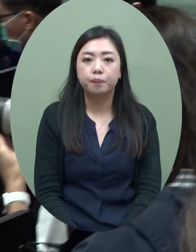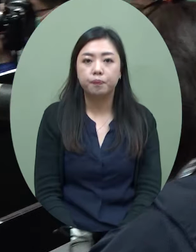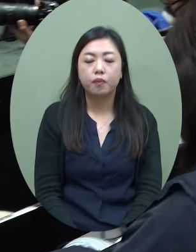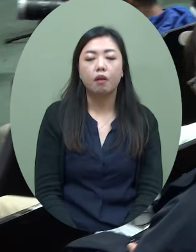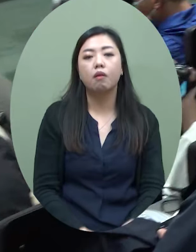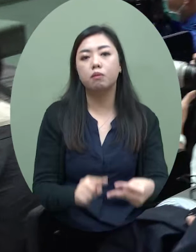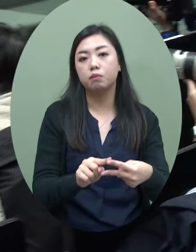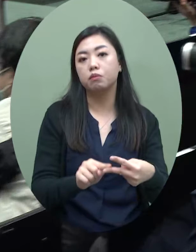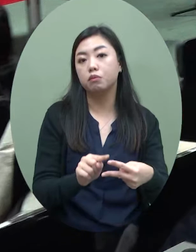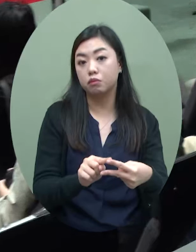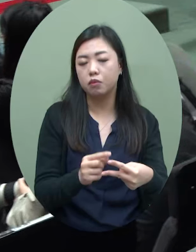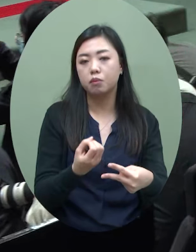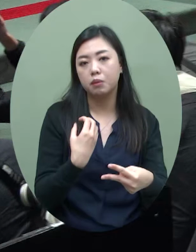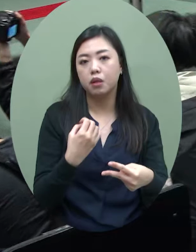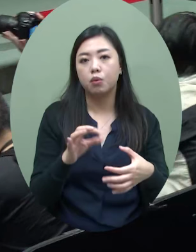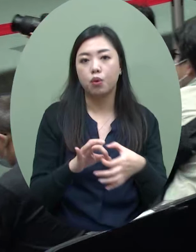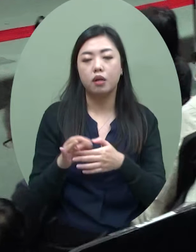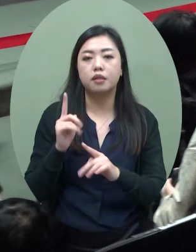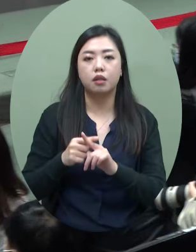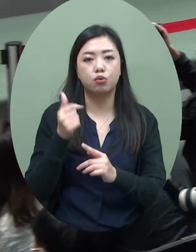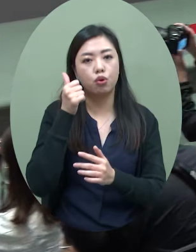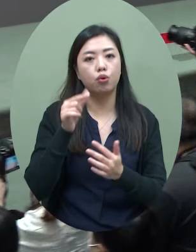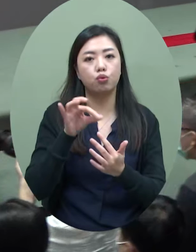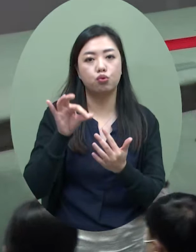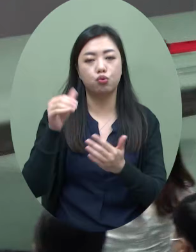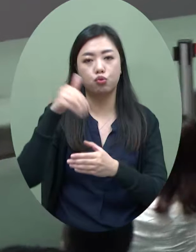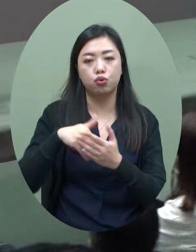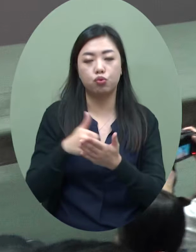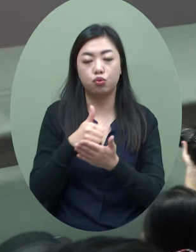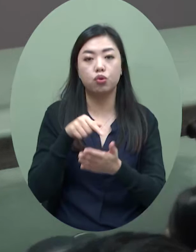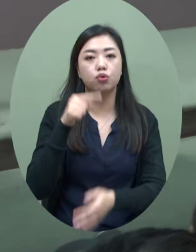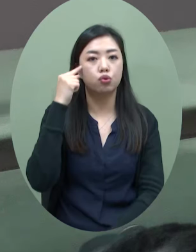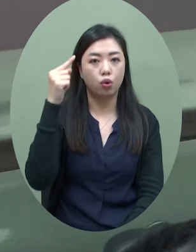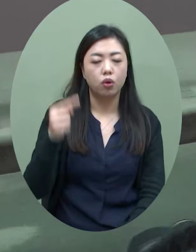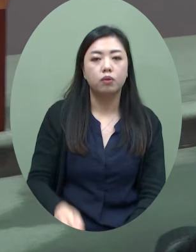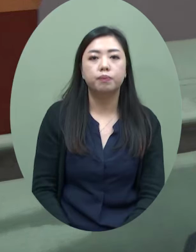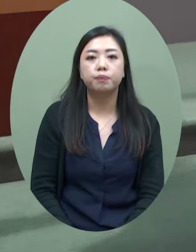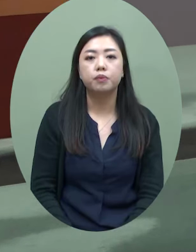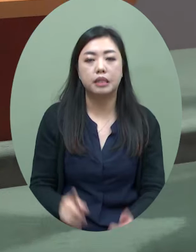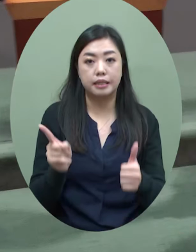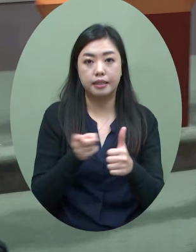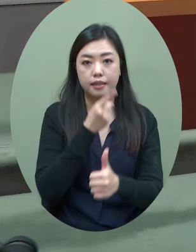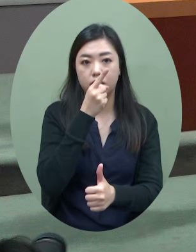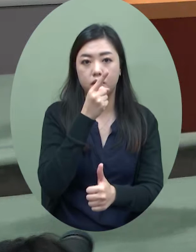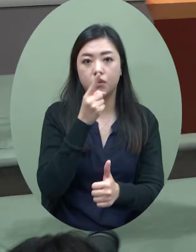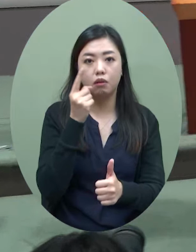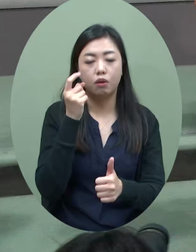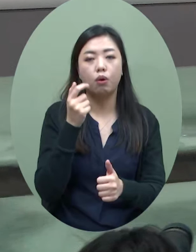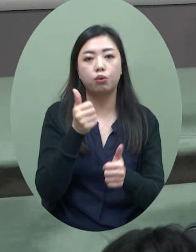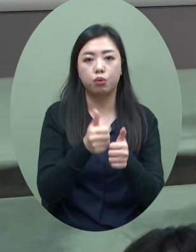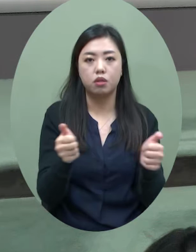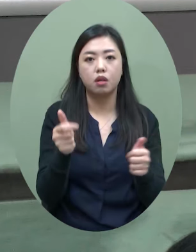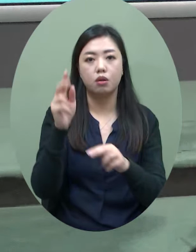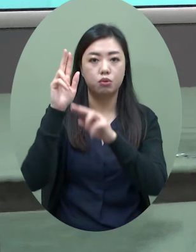兩個問題都是關於我們完善香港的選舉制度。首先呢，很感謝中